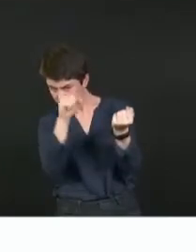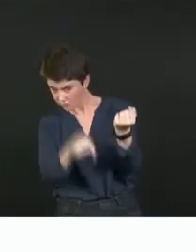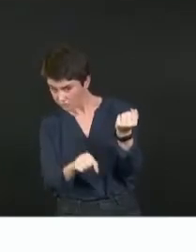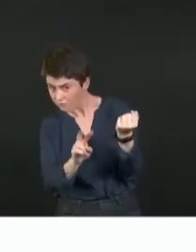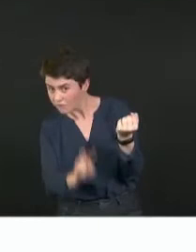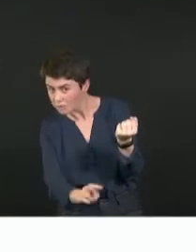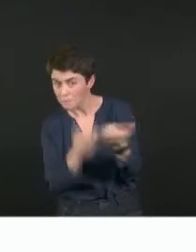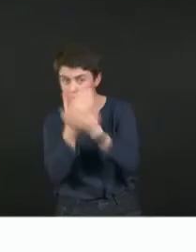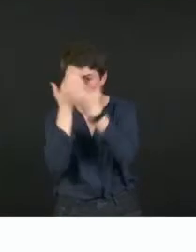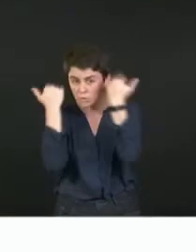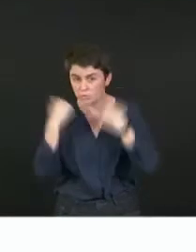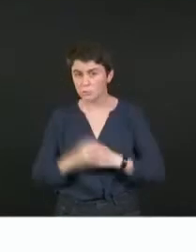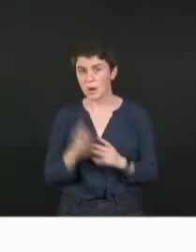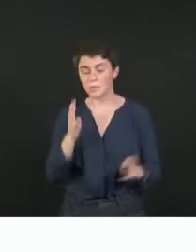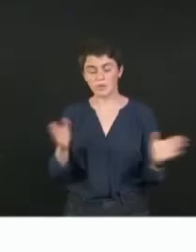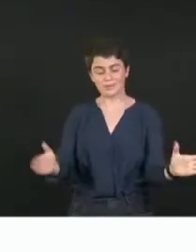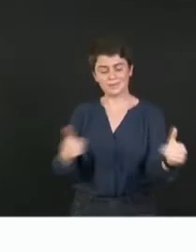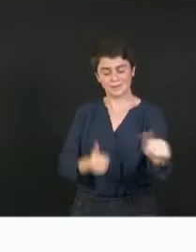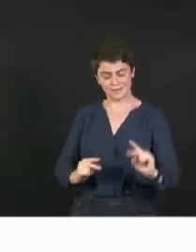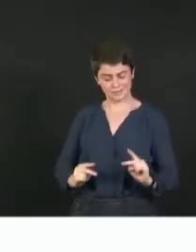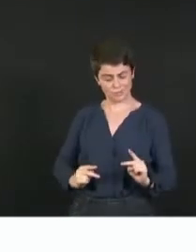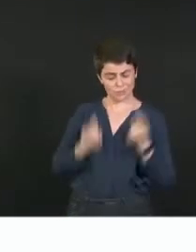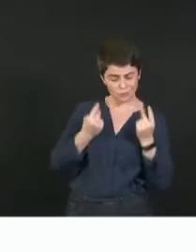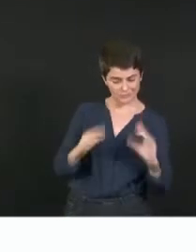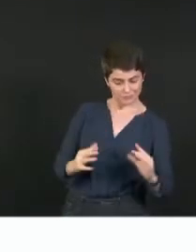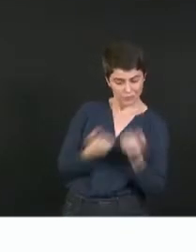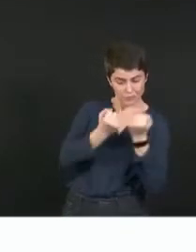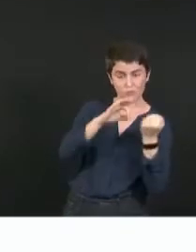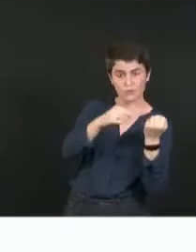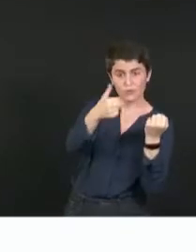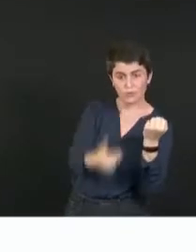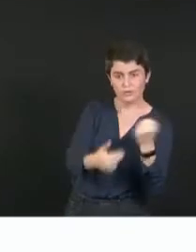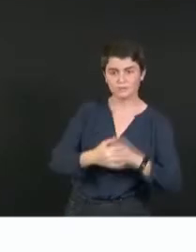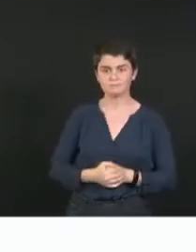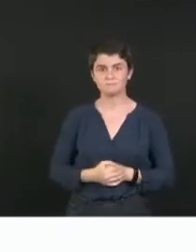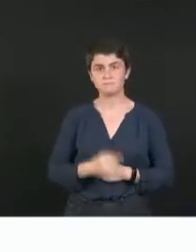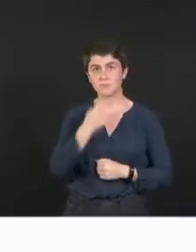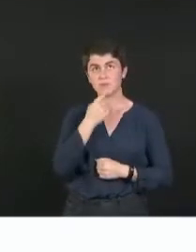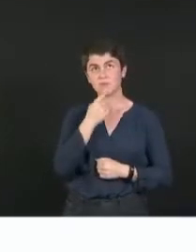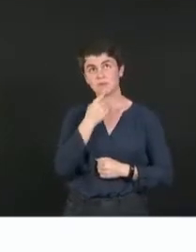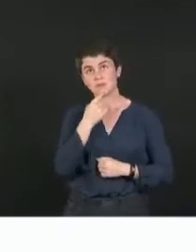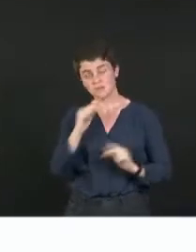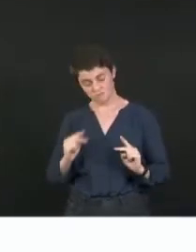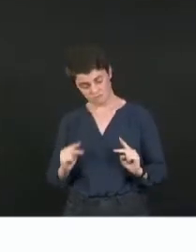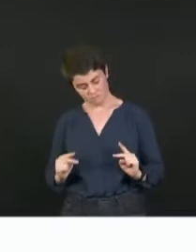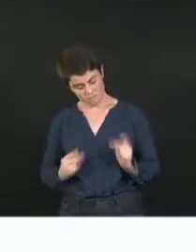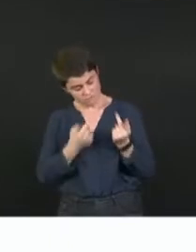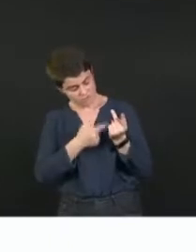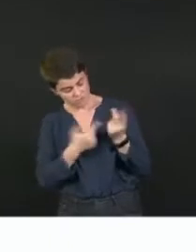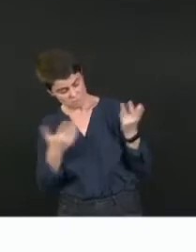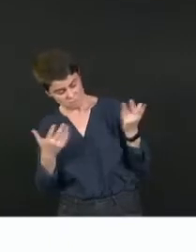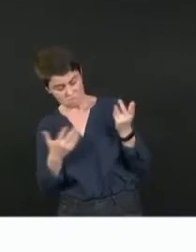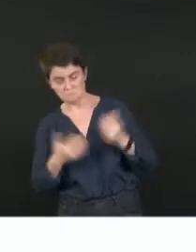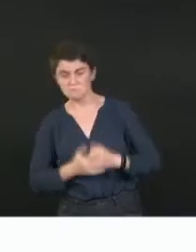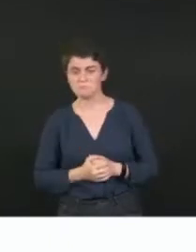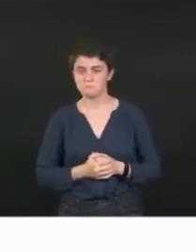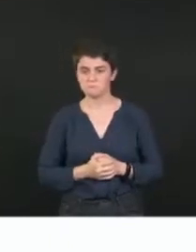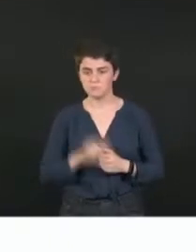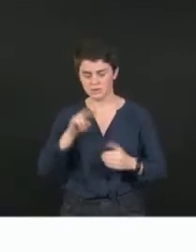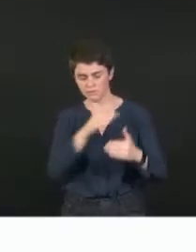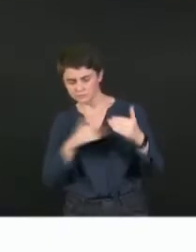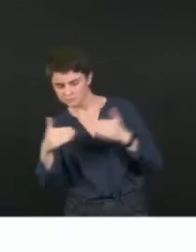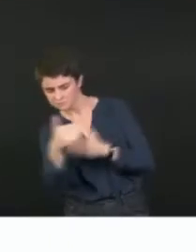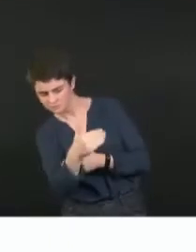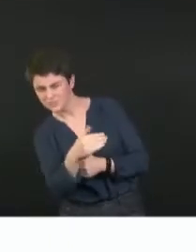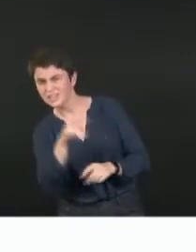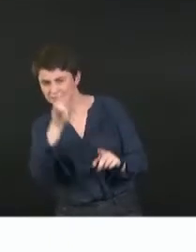de vie. Est-ce qu'on peut sauver notre cadre de vie? Dans ce cas-là, on introduit la notion du vivant. Et en fait, derrière ça, c'est est-ce qu'on peut sauver